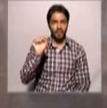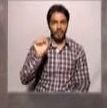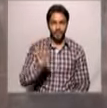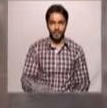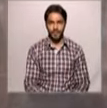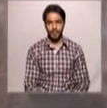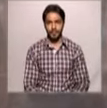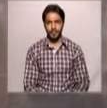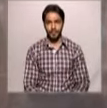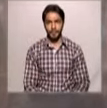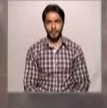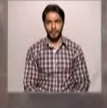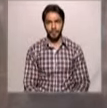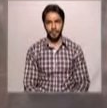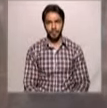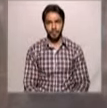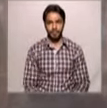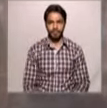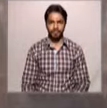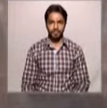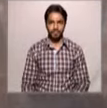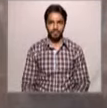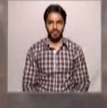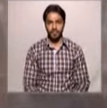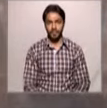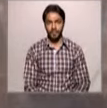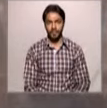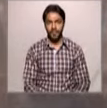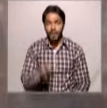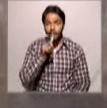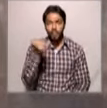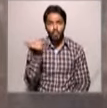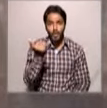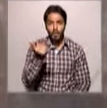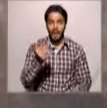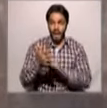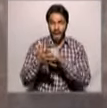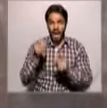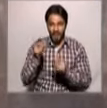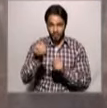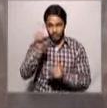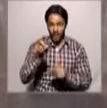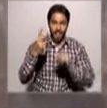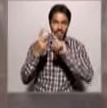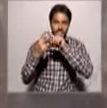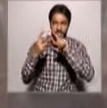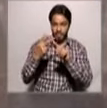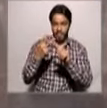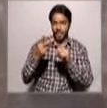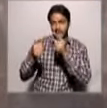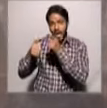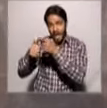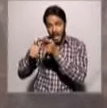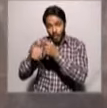كثيرا، المعلوم أن شرط صحة الصلاة أن يكون الإنسان على طهارة، لا يقبل الله صلاة